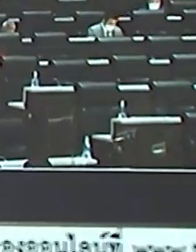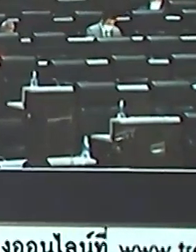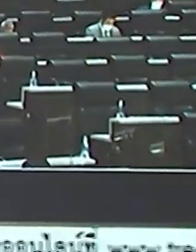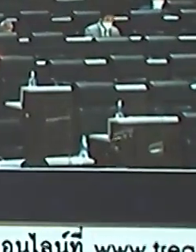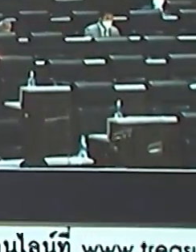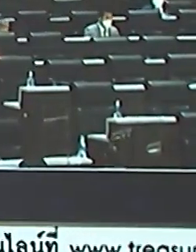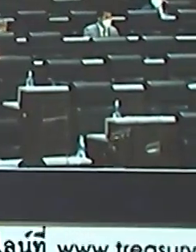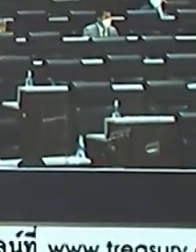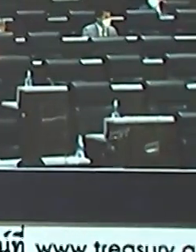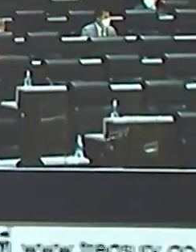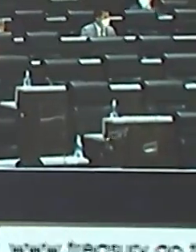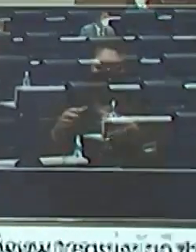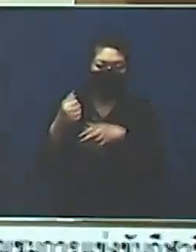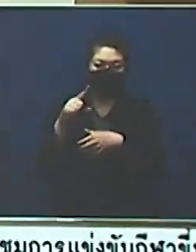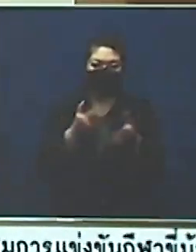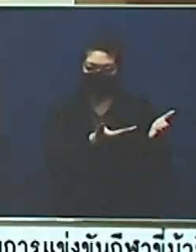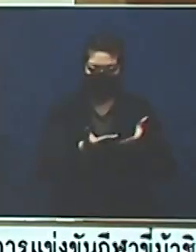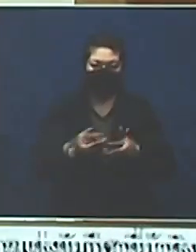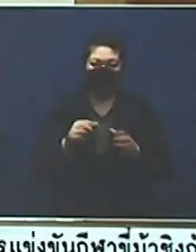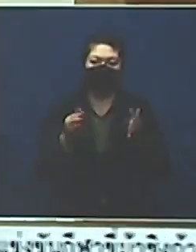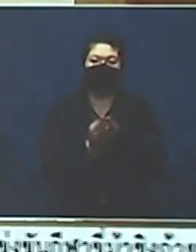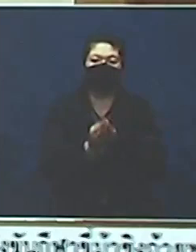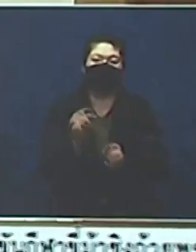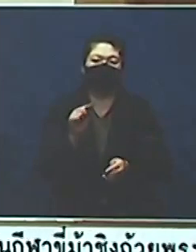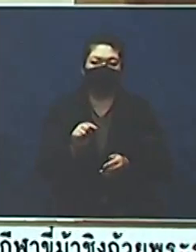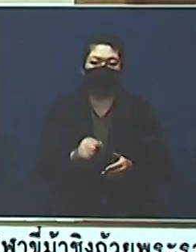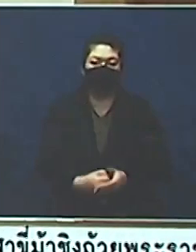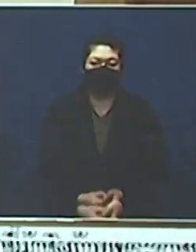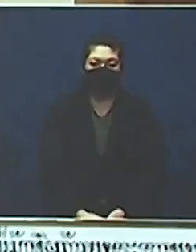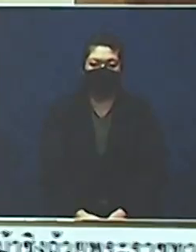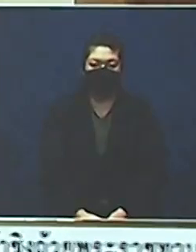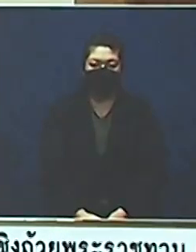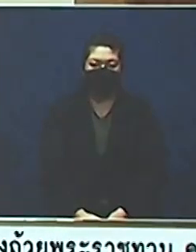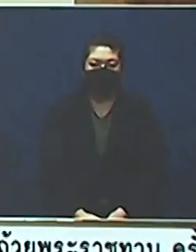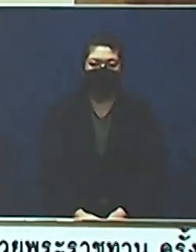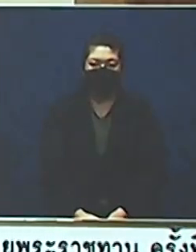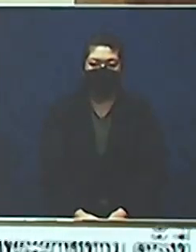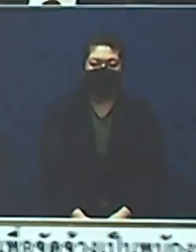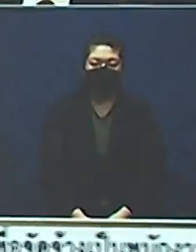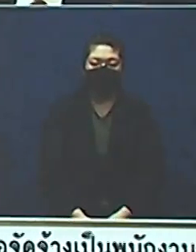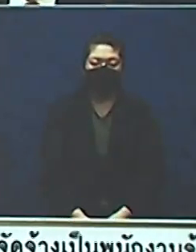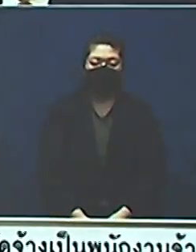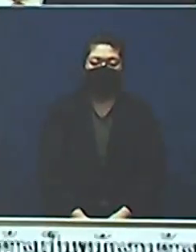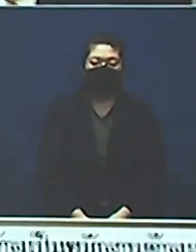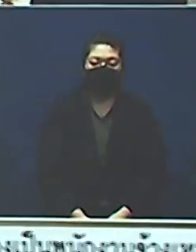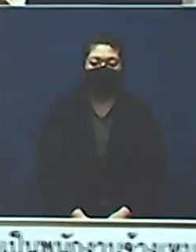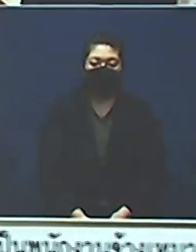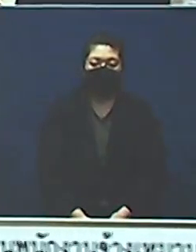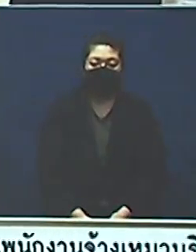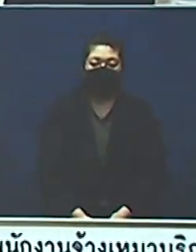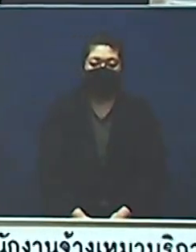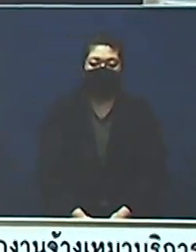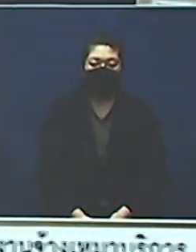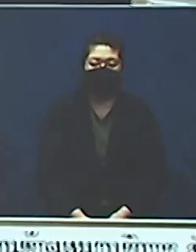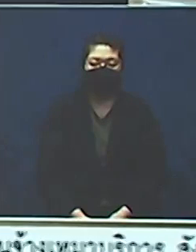กันชงกัญชาถึงขนาดที่สสพรรคภูมิใจไทยบางคนออกมาเปิดประเด็นนะครับเรื่อง 32ว่าเตรียม